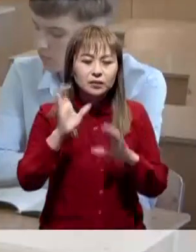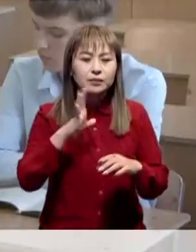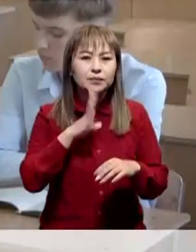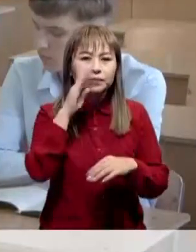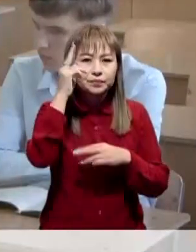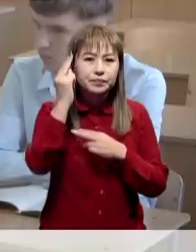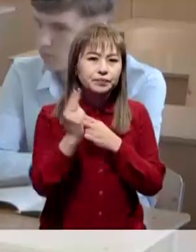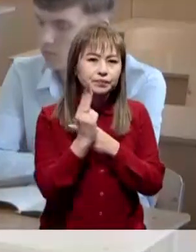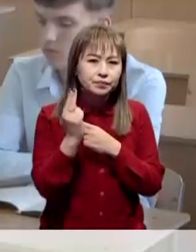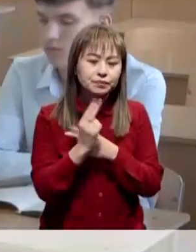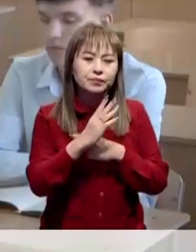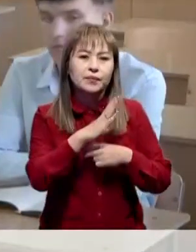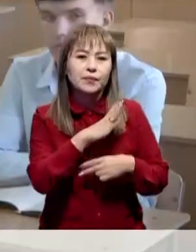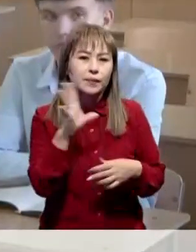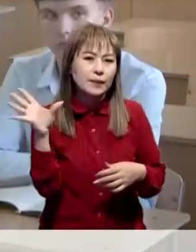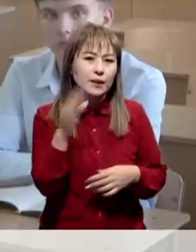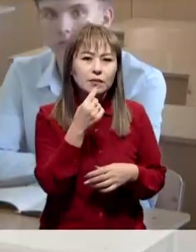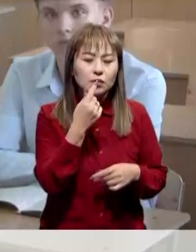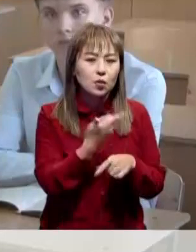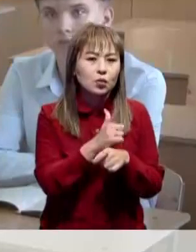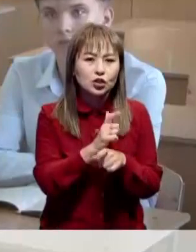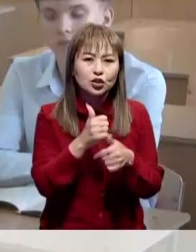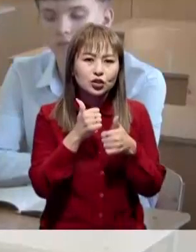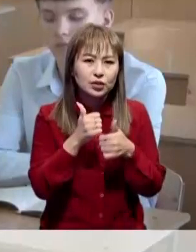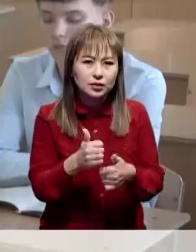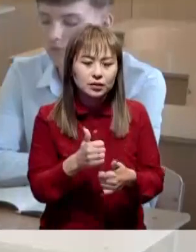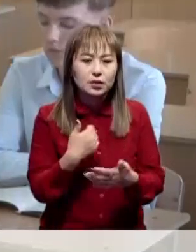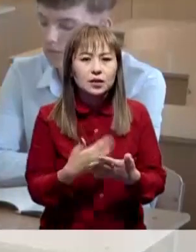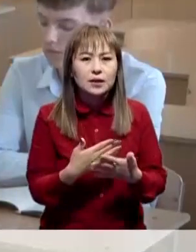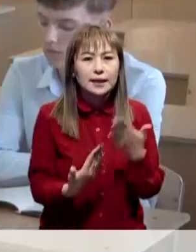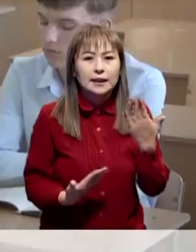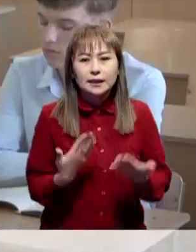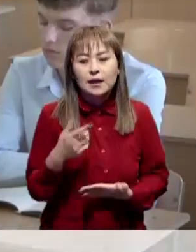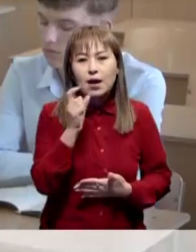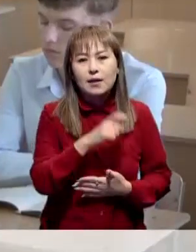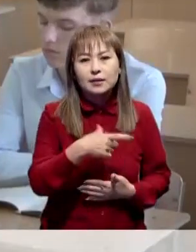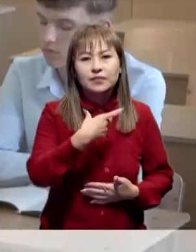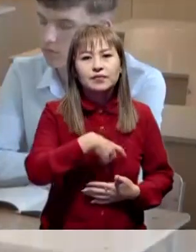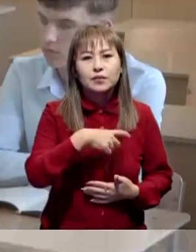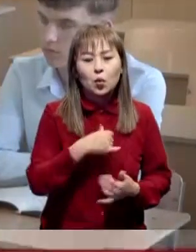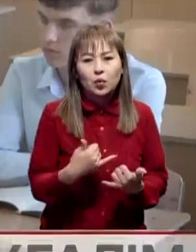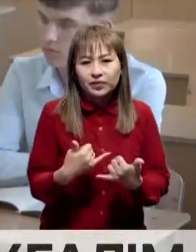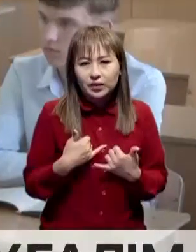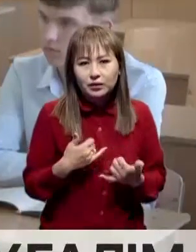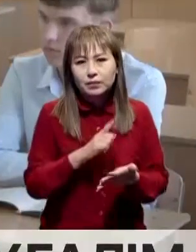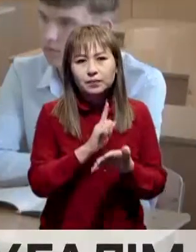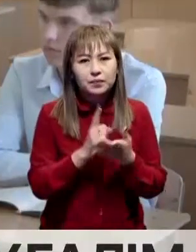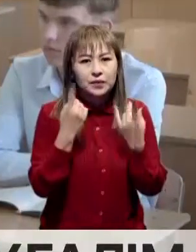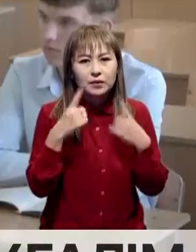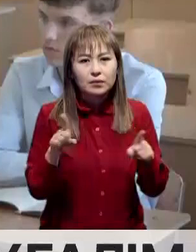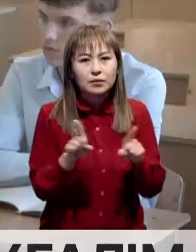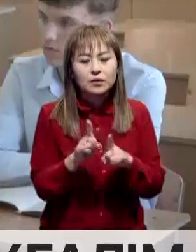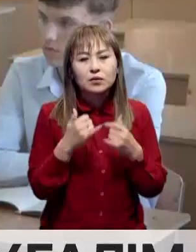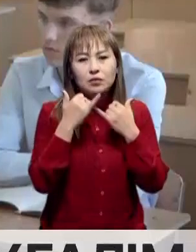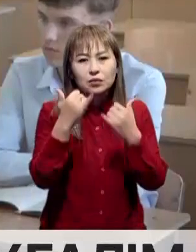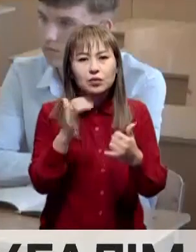маған үйретті. Тілдерді білу өте жақсы. Егер адам өзінді құрметтейді, ол басқа тілдерде